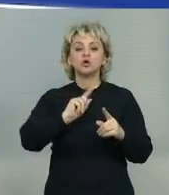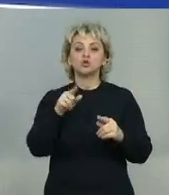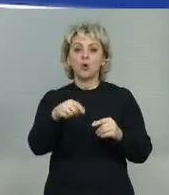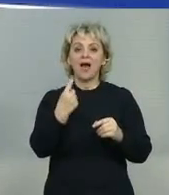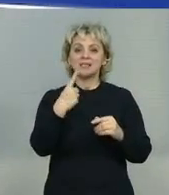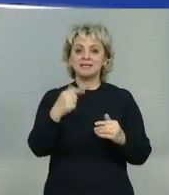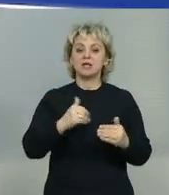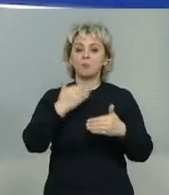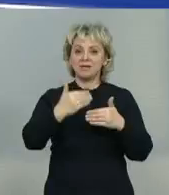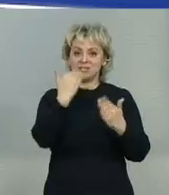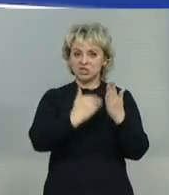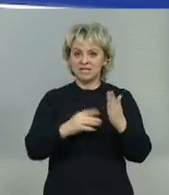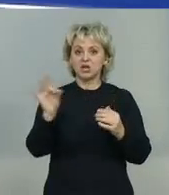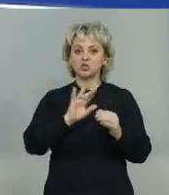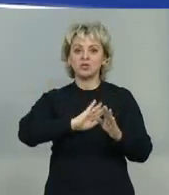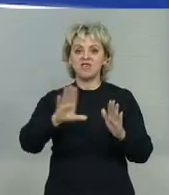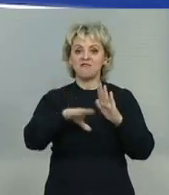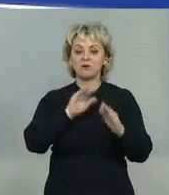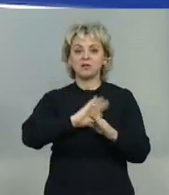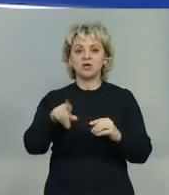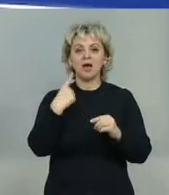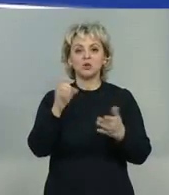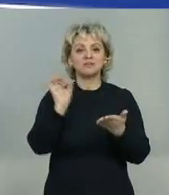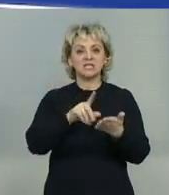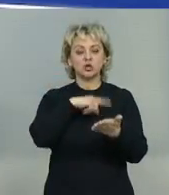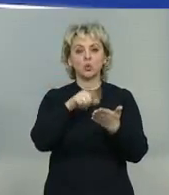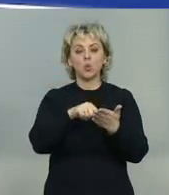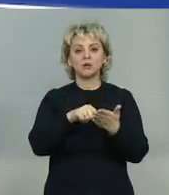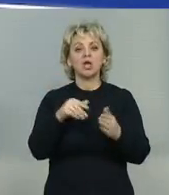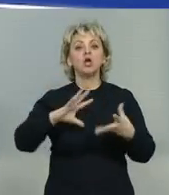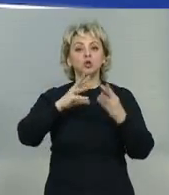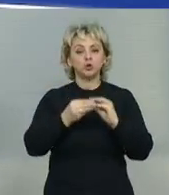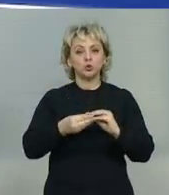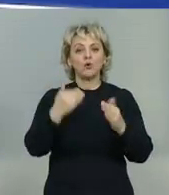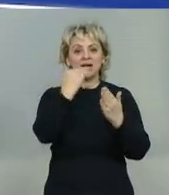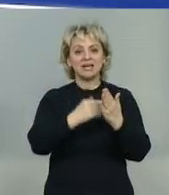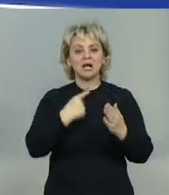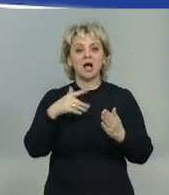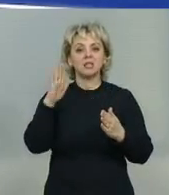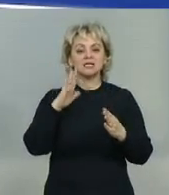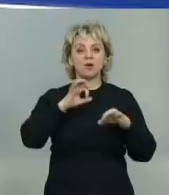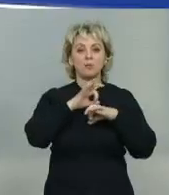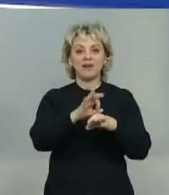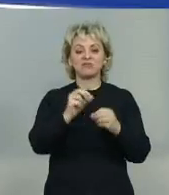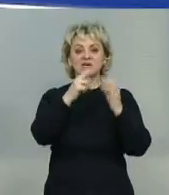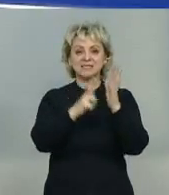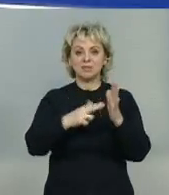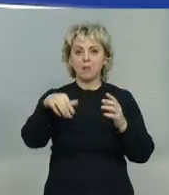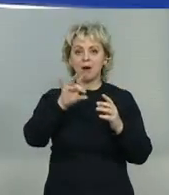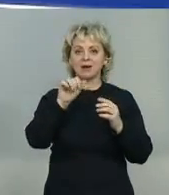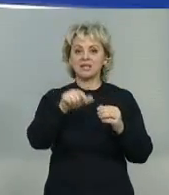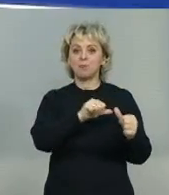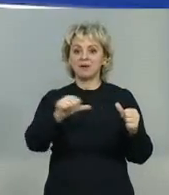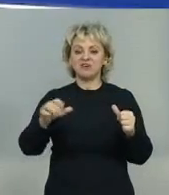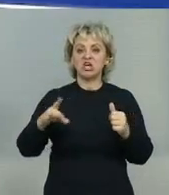из 11 претендентов ростовчане не выбрали ни одного в центре города. Итоги рейтингового голосования, проведенного 18 марта,